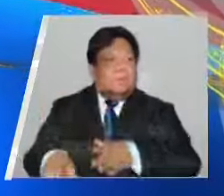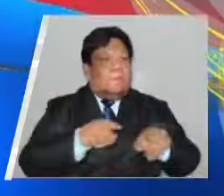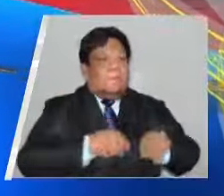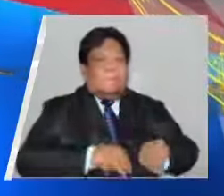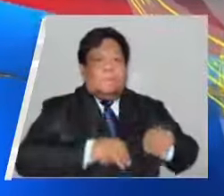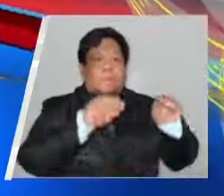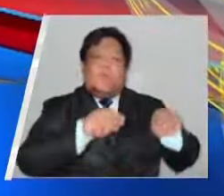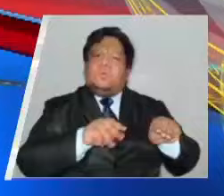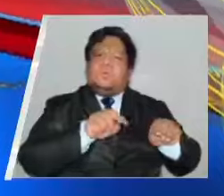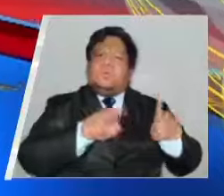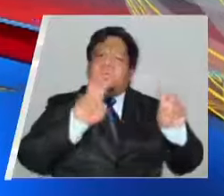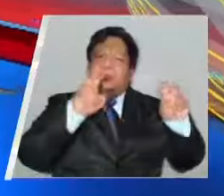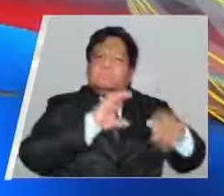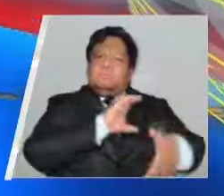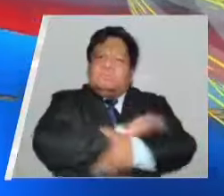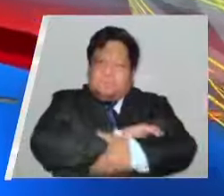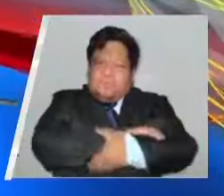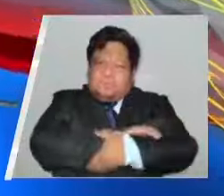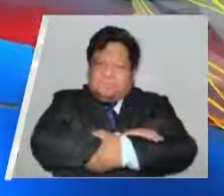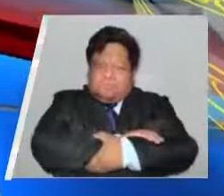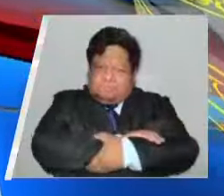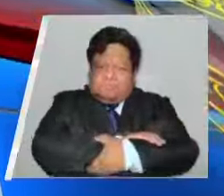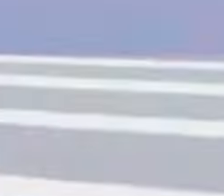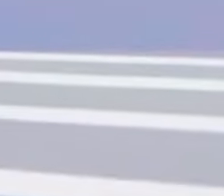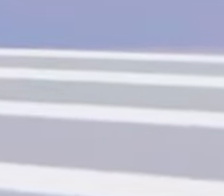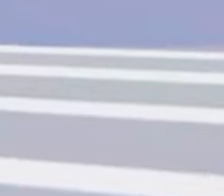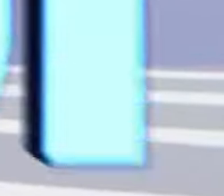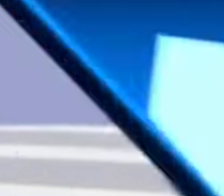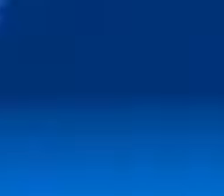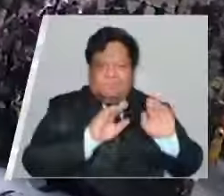mga palamuti. Saksi si Raffy Tima.